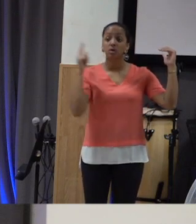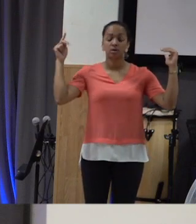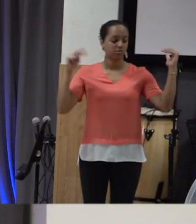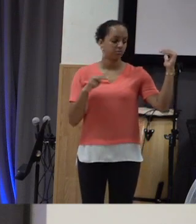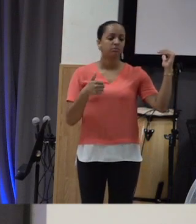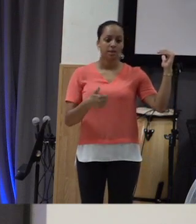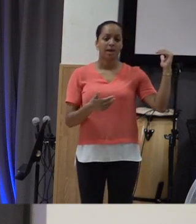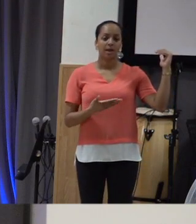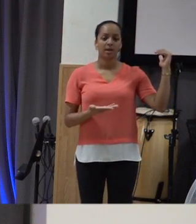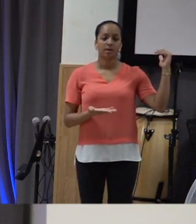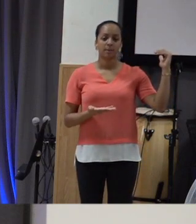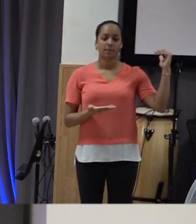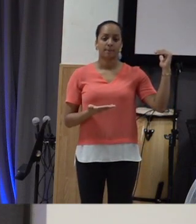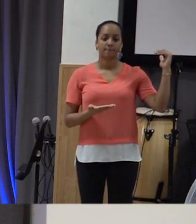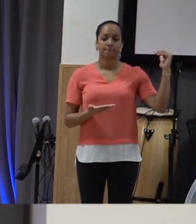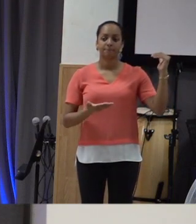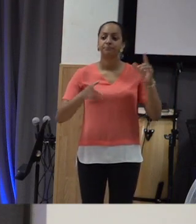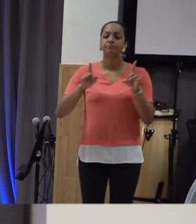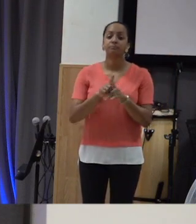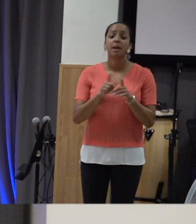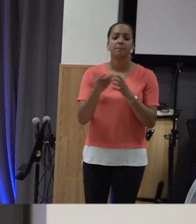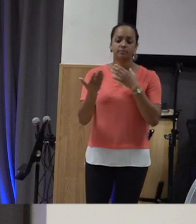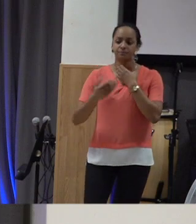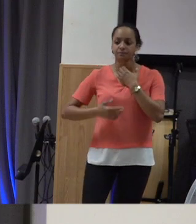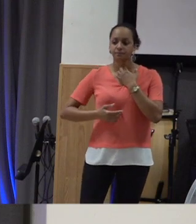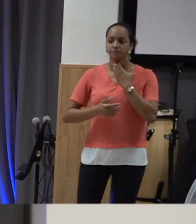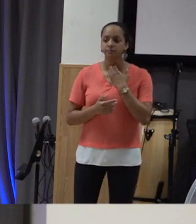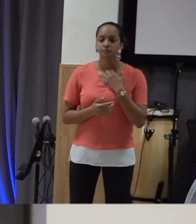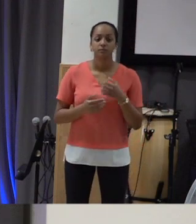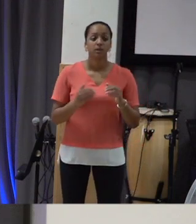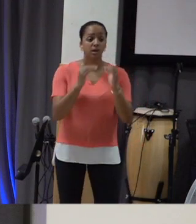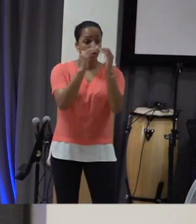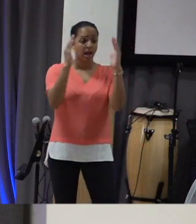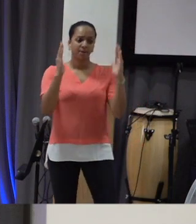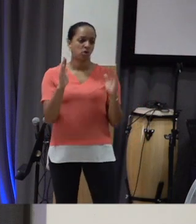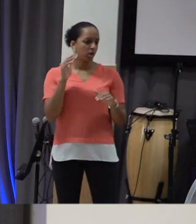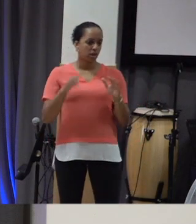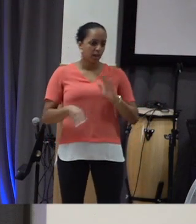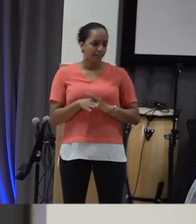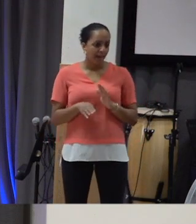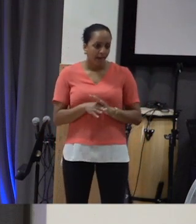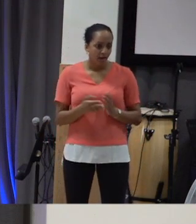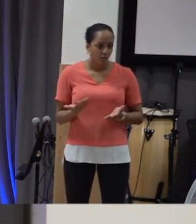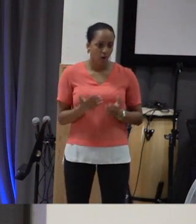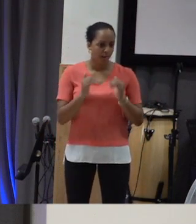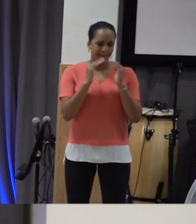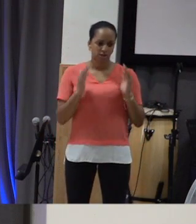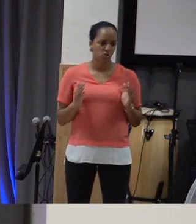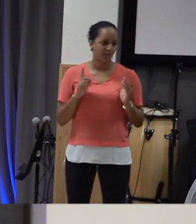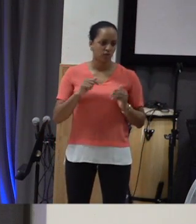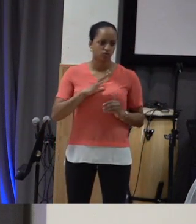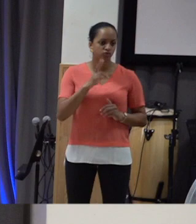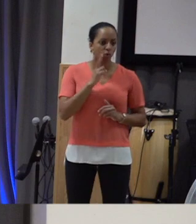Une autre forme d'honneur qu'on doit avoir, c'est dans la famille. Ben oui, parce que s'il n'y a pas d'honneur dans vos maisons, il ne pourra pas y en avoir dans l'église, ni à l'extérieur